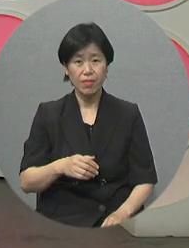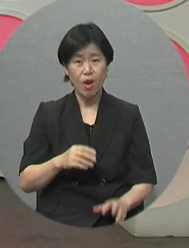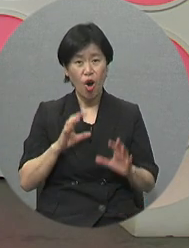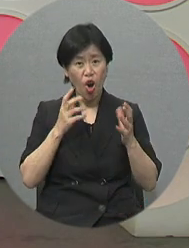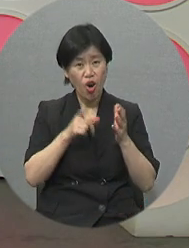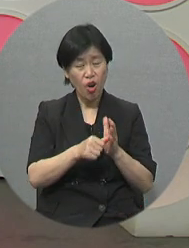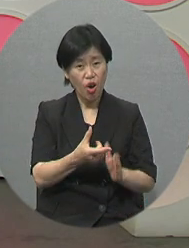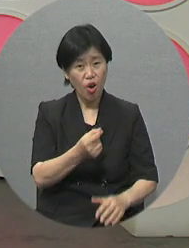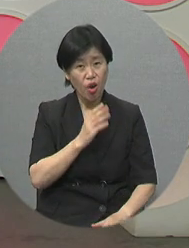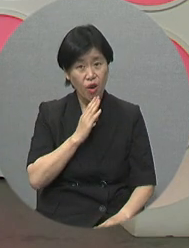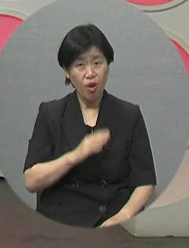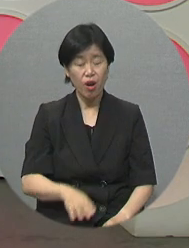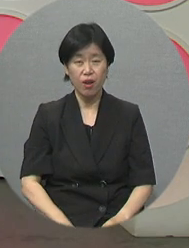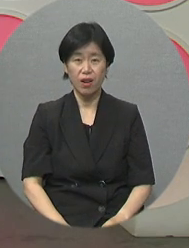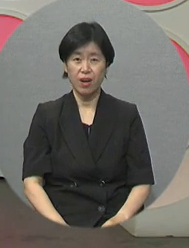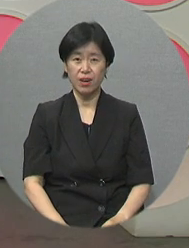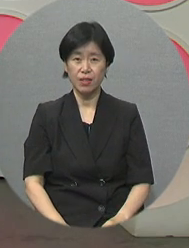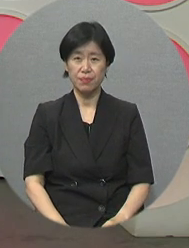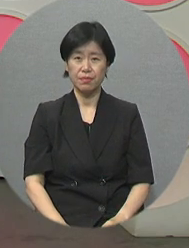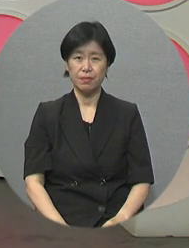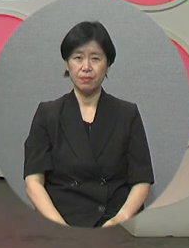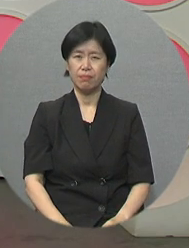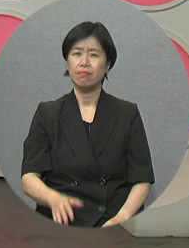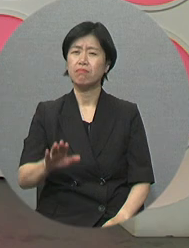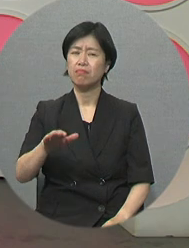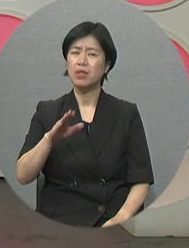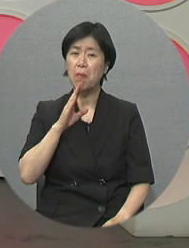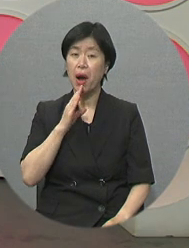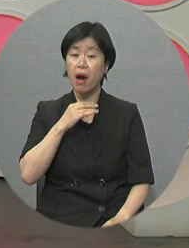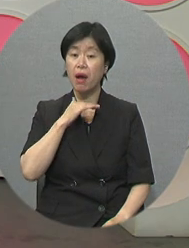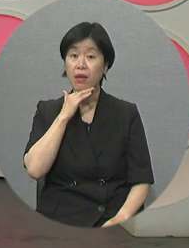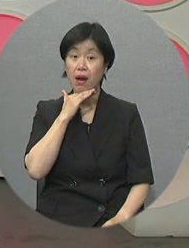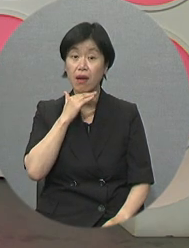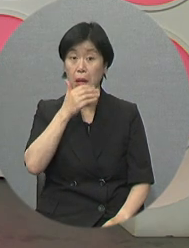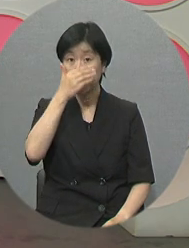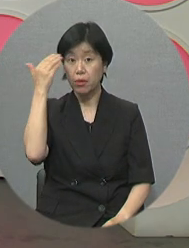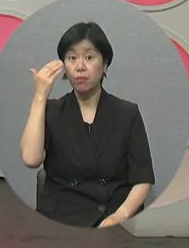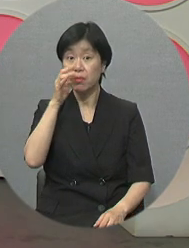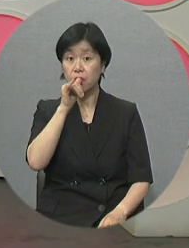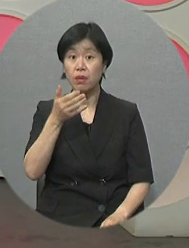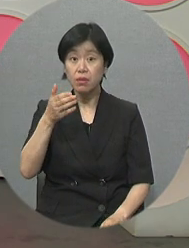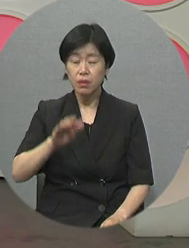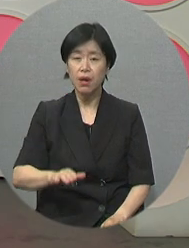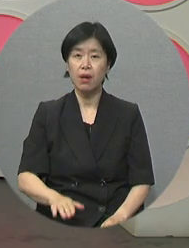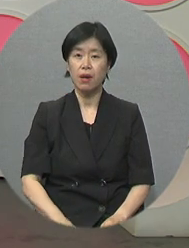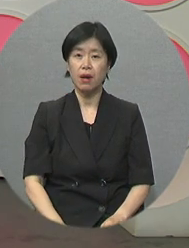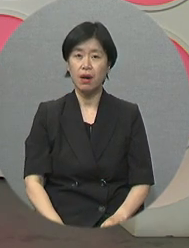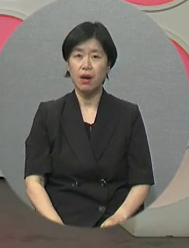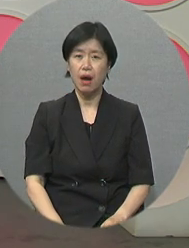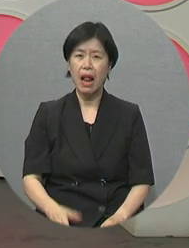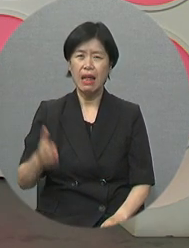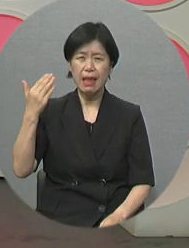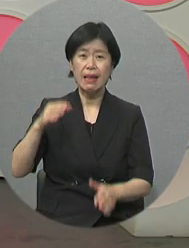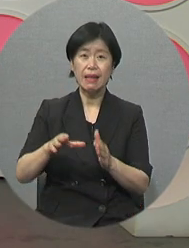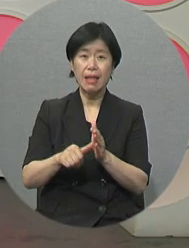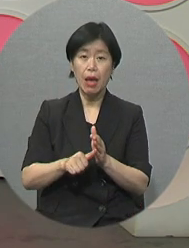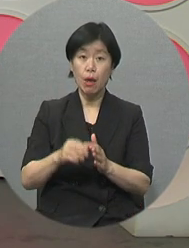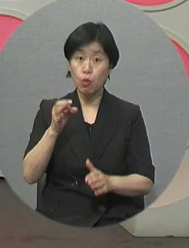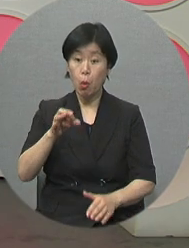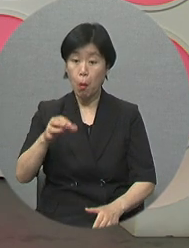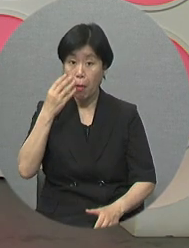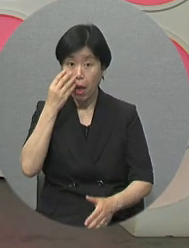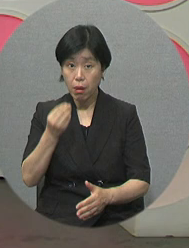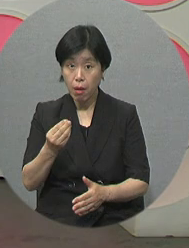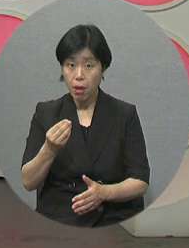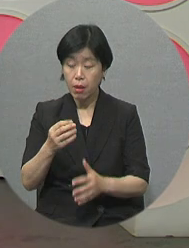그 당연히 애기인데. 애기나 어른이나 뭐 상관. 근데 사실 그때 그 돈에 써 있는 것도 아니고 그때 원래 죽는 사람이 임자고 막 그랬던 그런